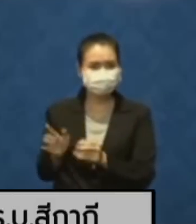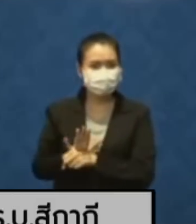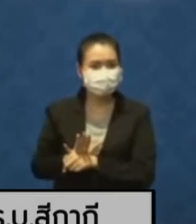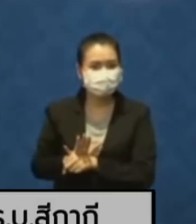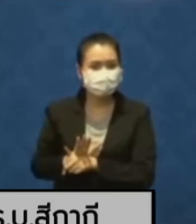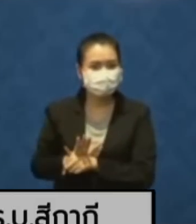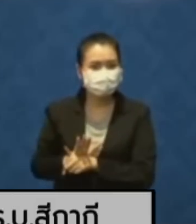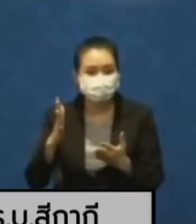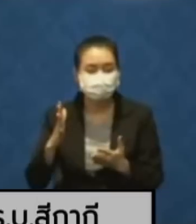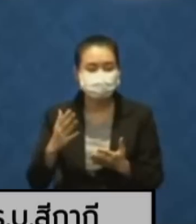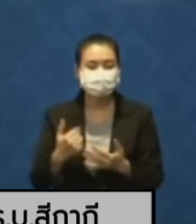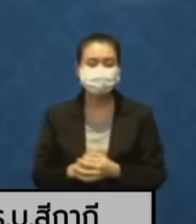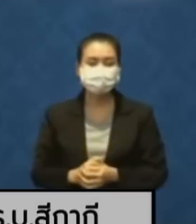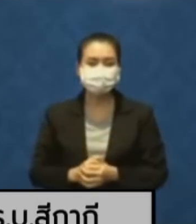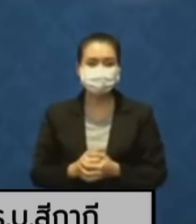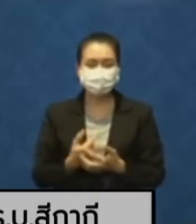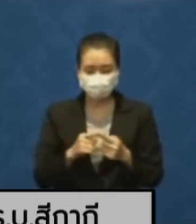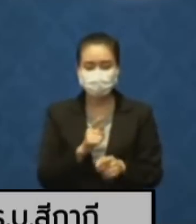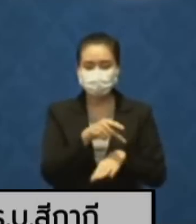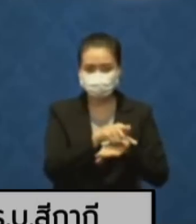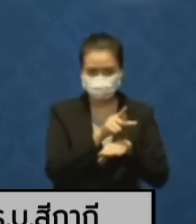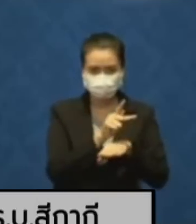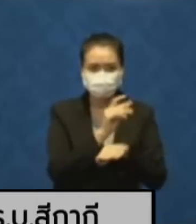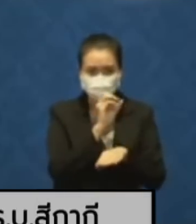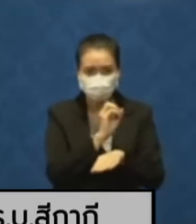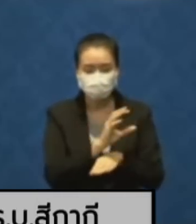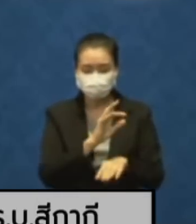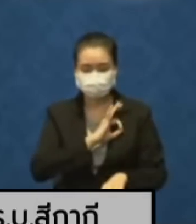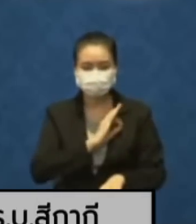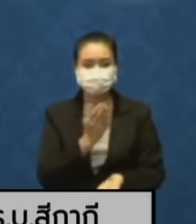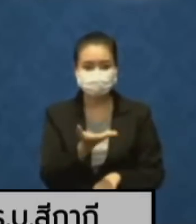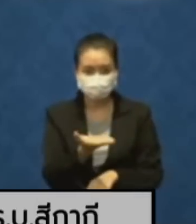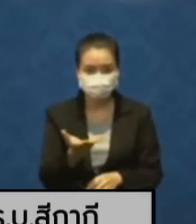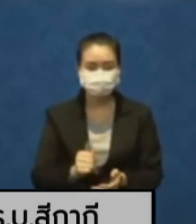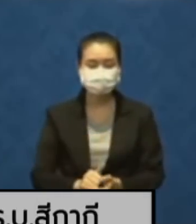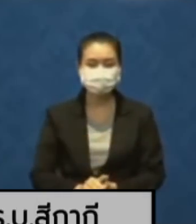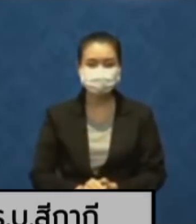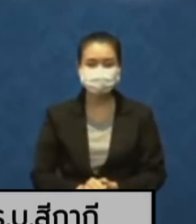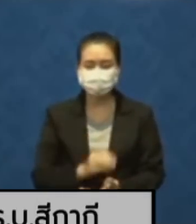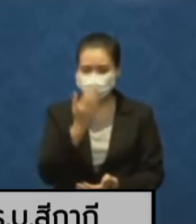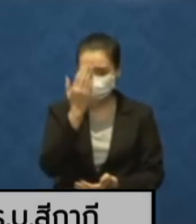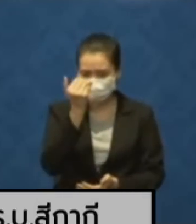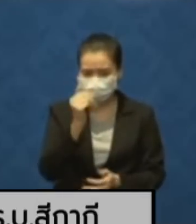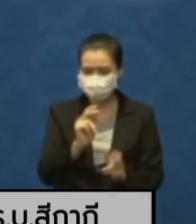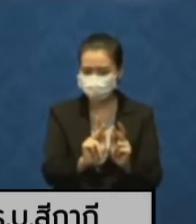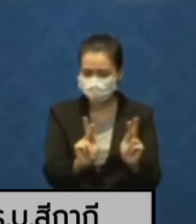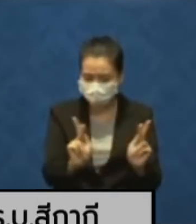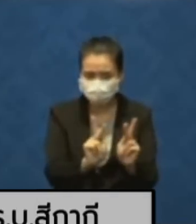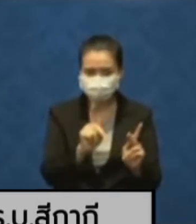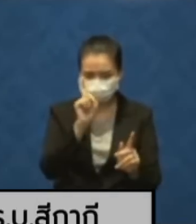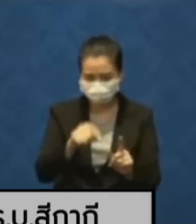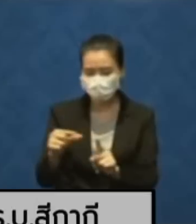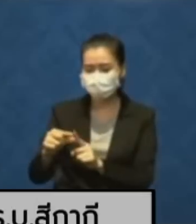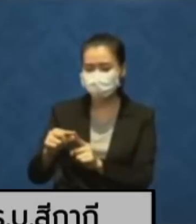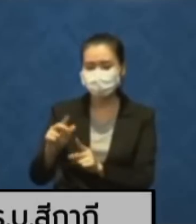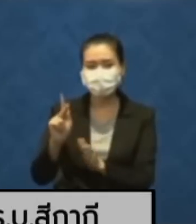ัเรีกษสมาชิครัทำไมกมาธิการถต้องตัดคำวแล